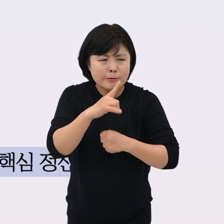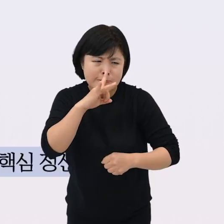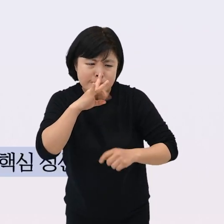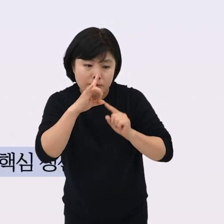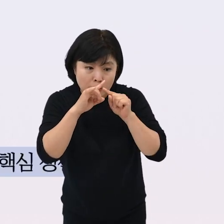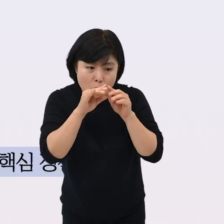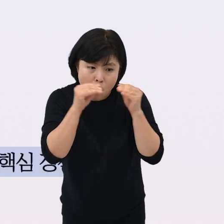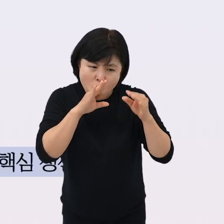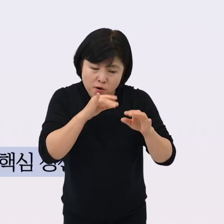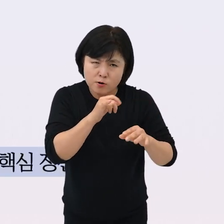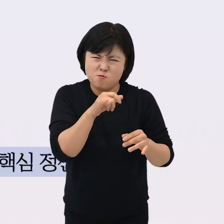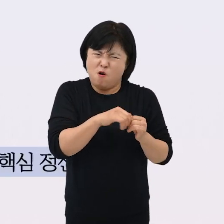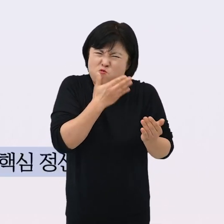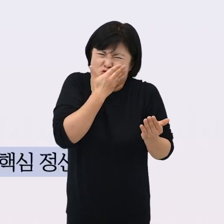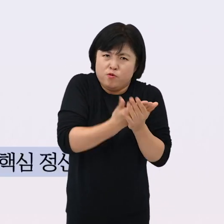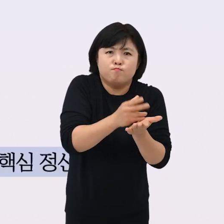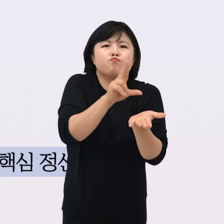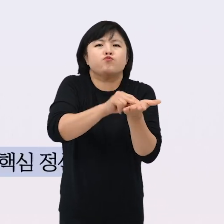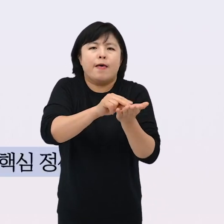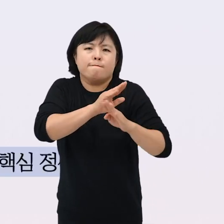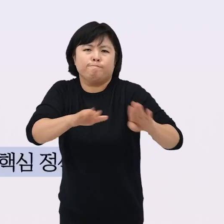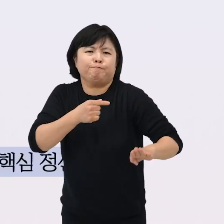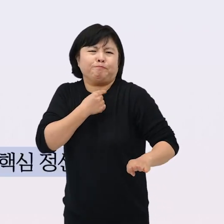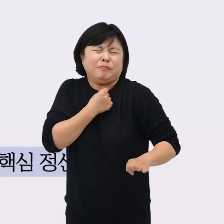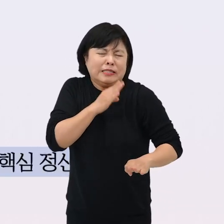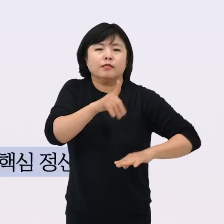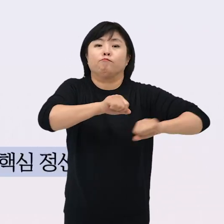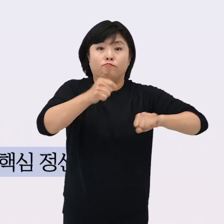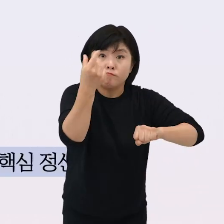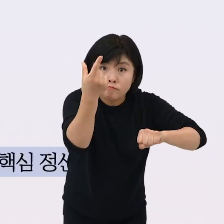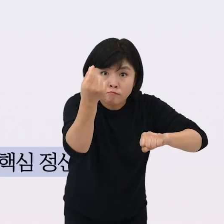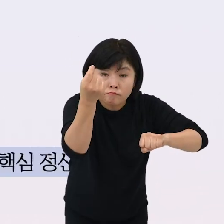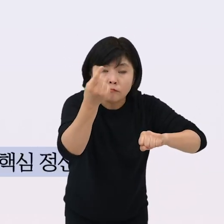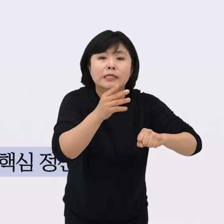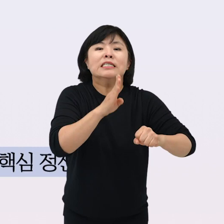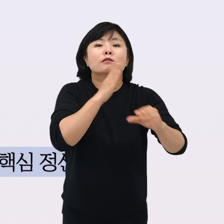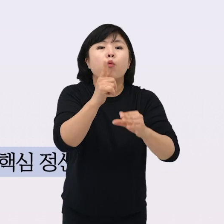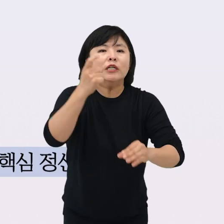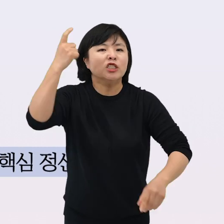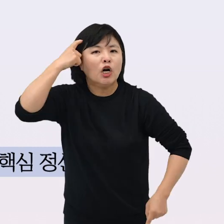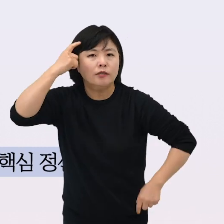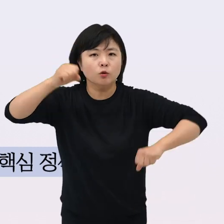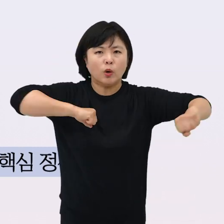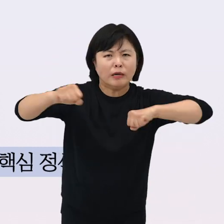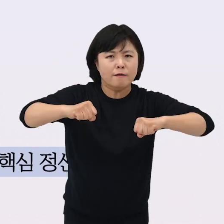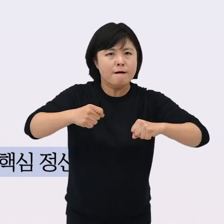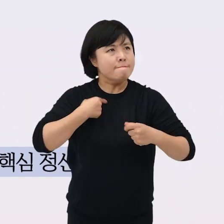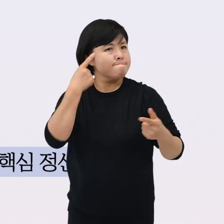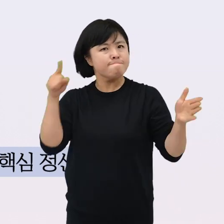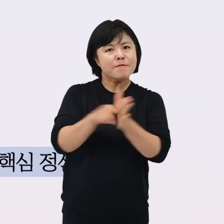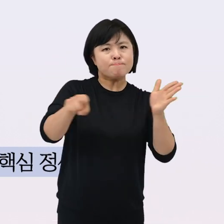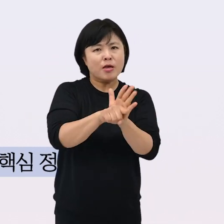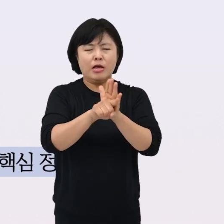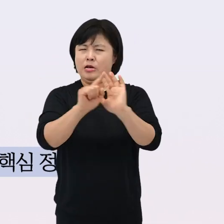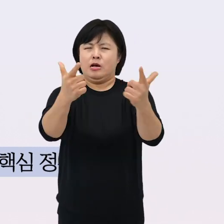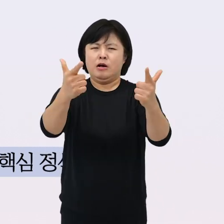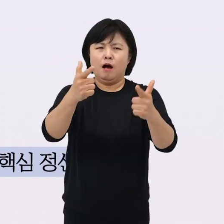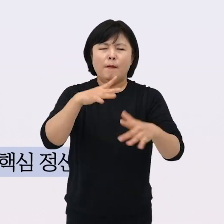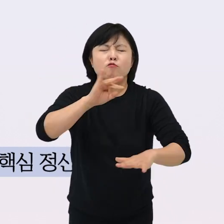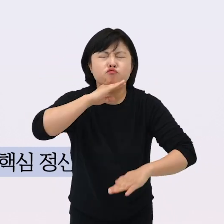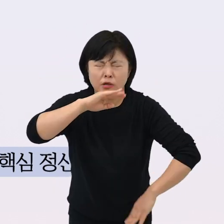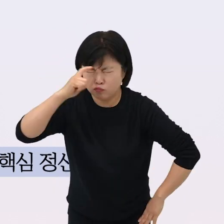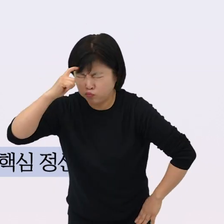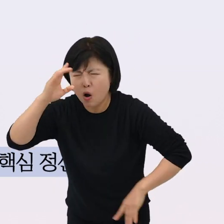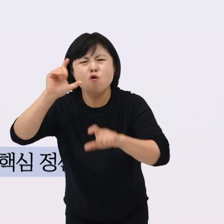이유는 탐구가 가치 있는 문제 해결을 풀려는 어떤 진지한 활동이다라는